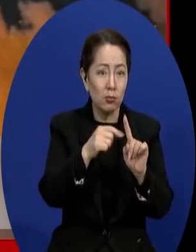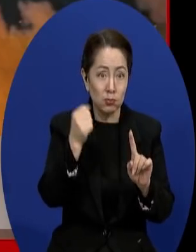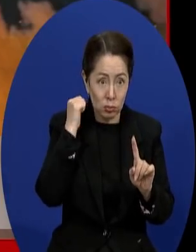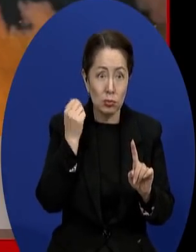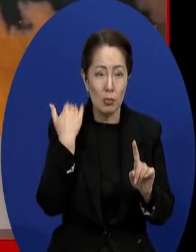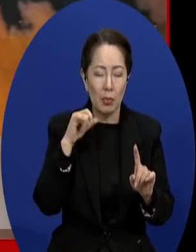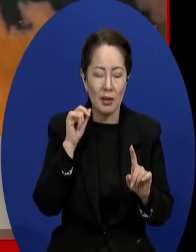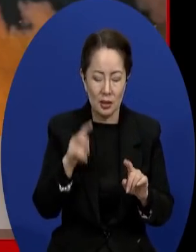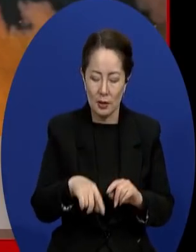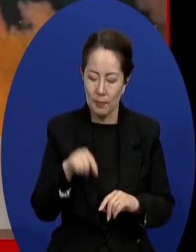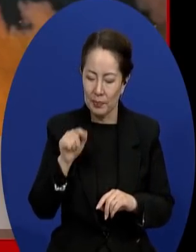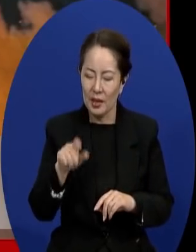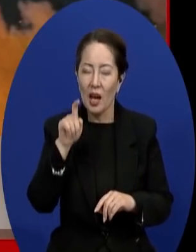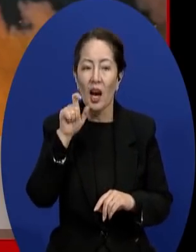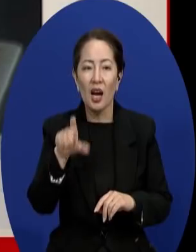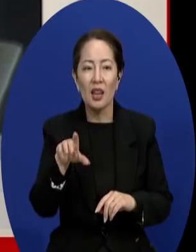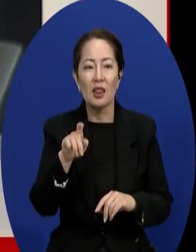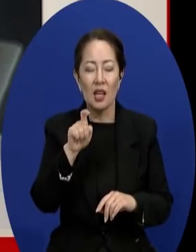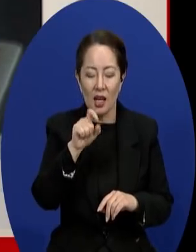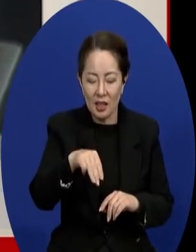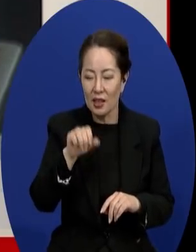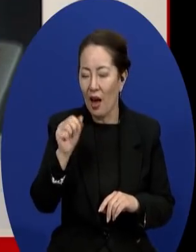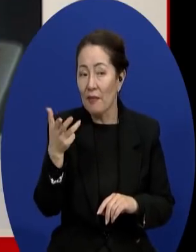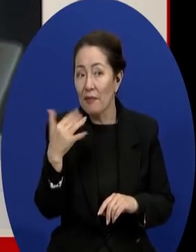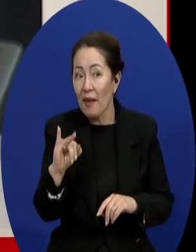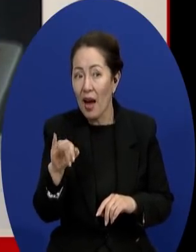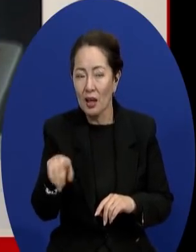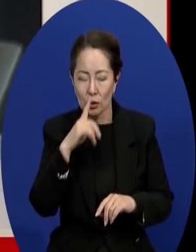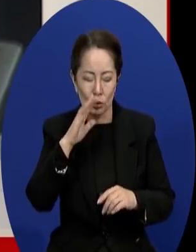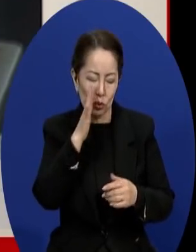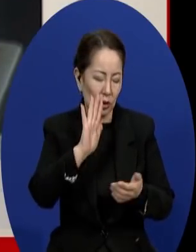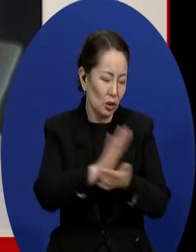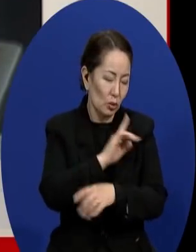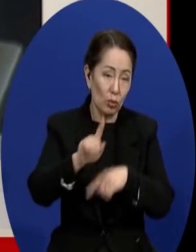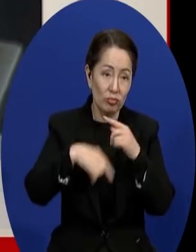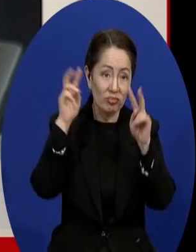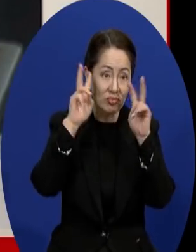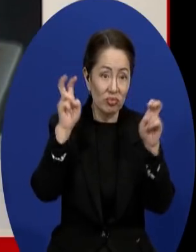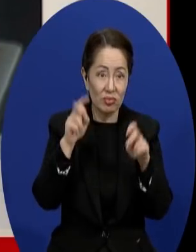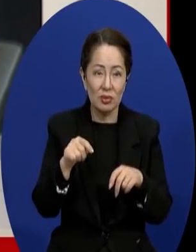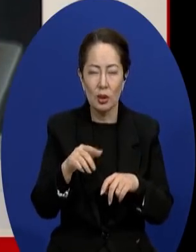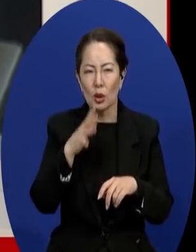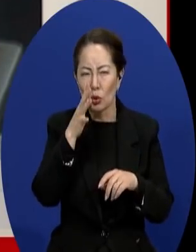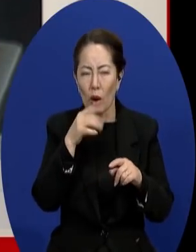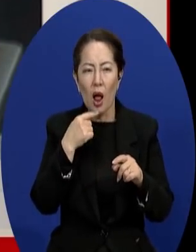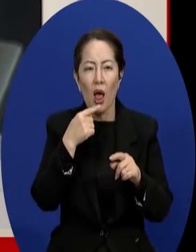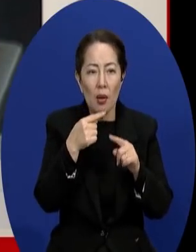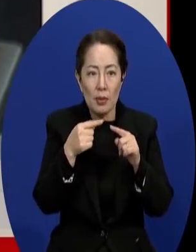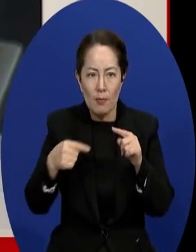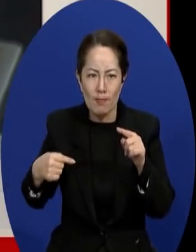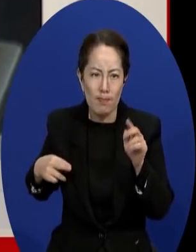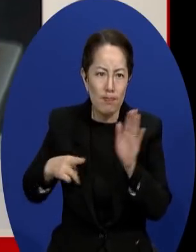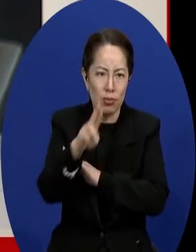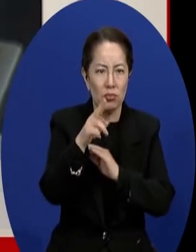За гиперсоник хитайва болоод дуунаас хурдан гэж одоо энэ пуужинг тодорхойлж нэрлэж байгаа үг пуужин нь дуунаас 5 дахин хурдан хөөрөх одоо